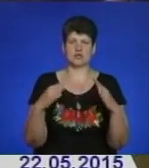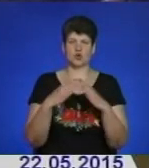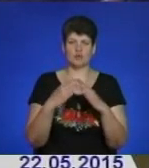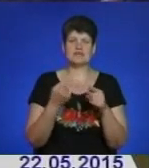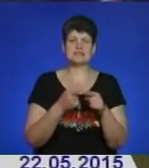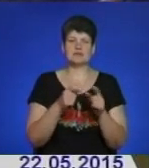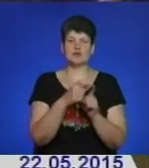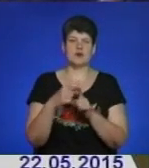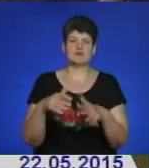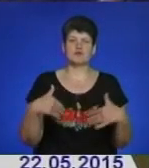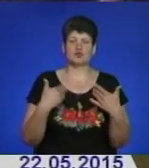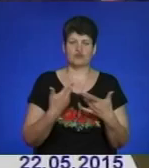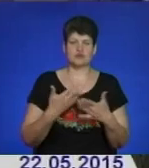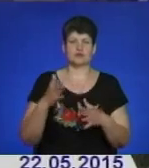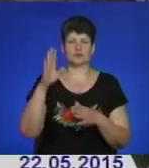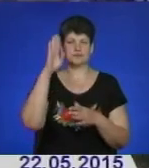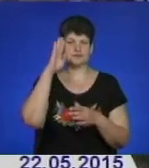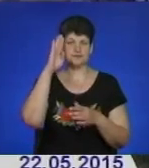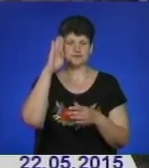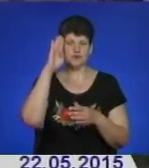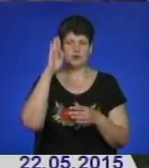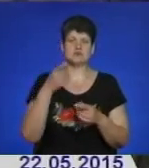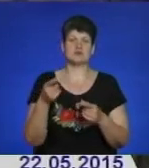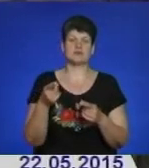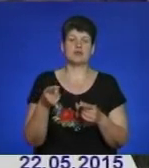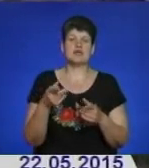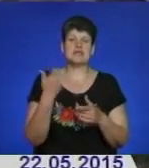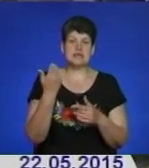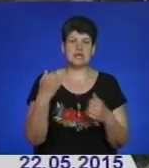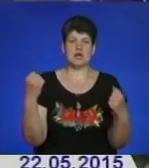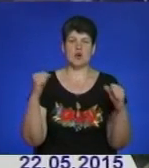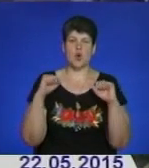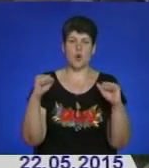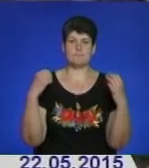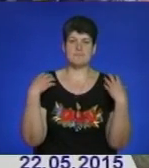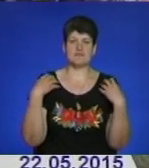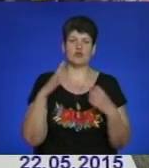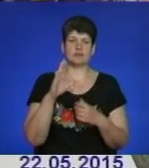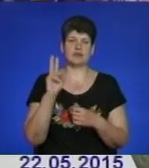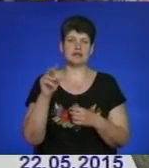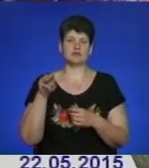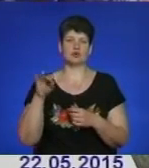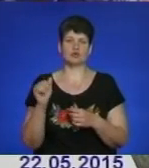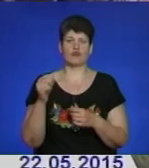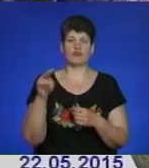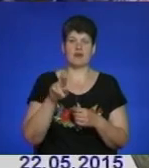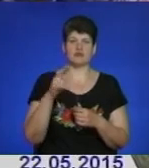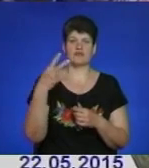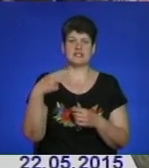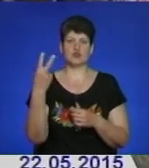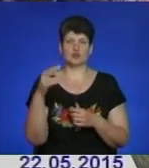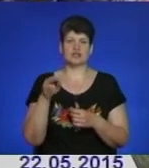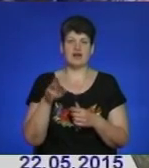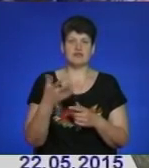такими словами звернувся до бійців батальйону спецпризначення «Тернопіль» їхній командир Володимир Катрук. У п'ятницю, 22 травня,